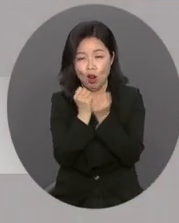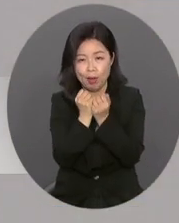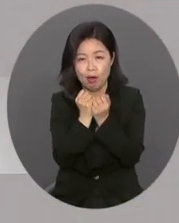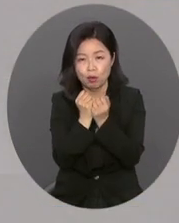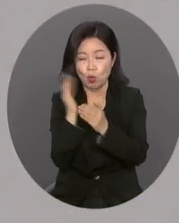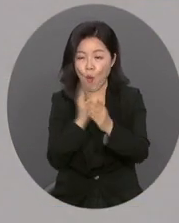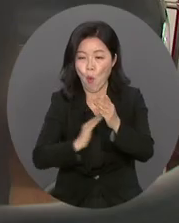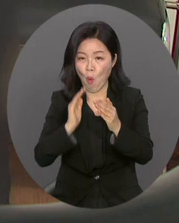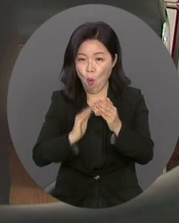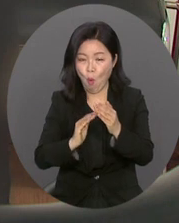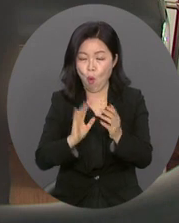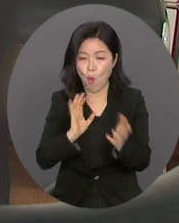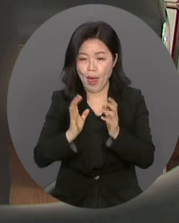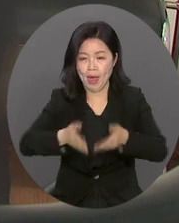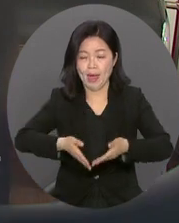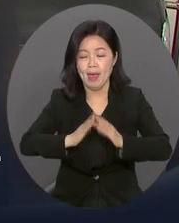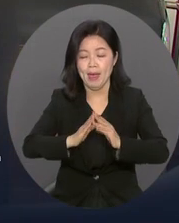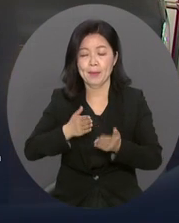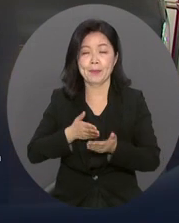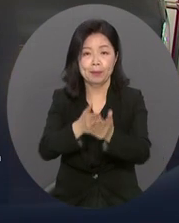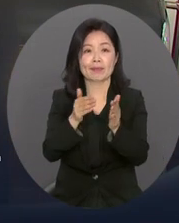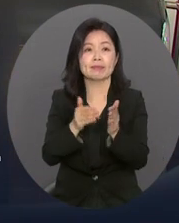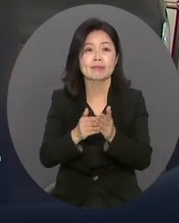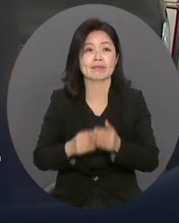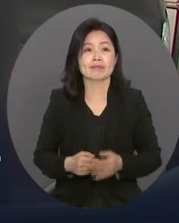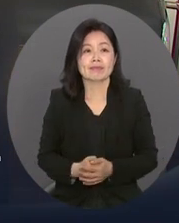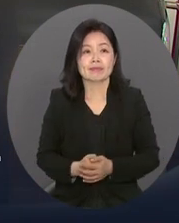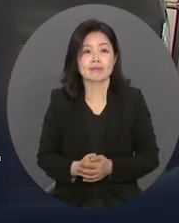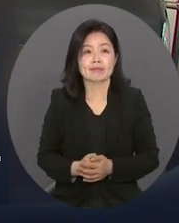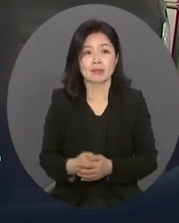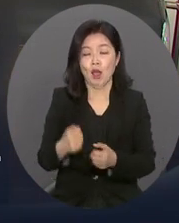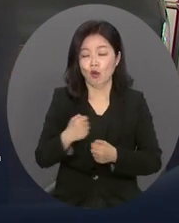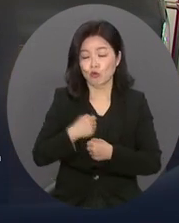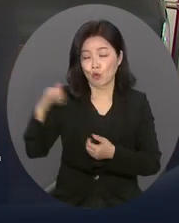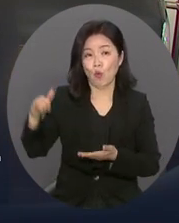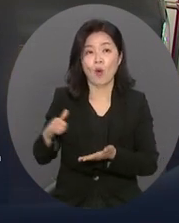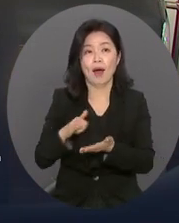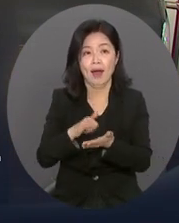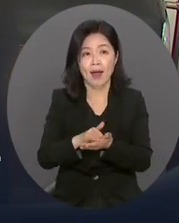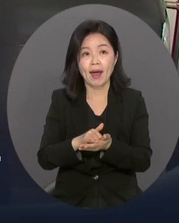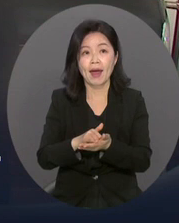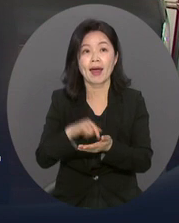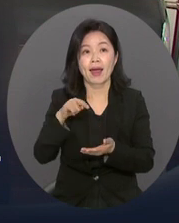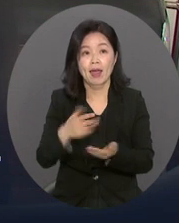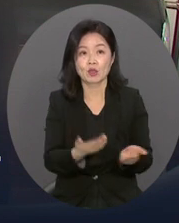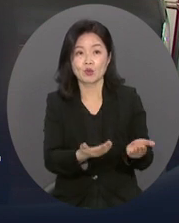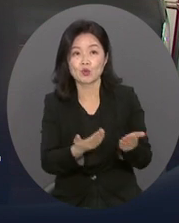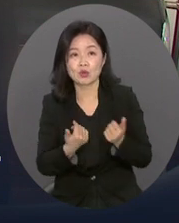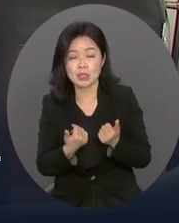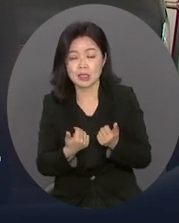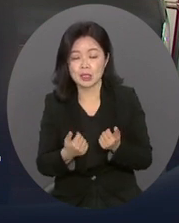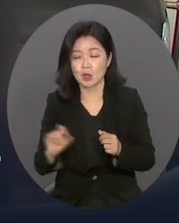개최를 요구하고 있습니다. 군공항이 무안으로 유치되면 인구 유입으로 인한 지역경제 발전과